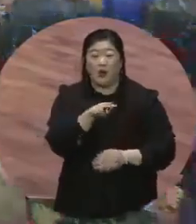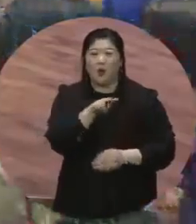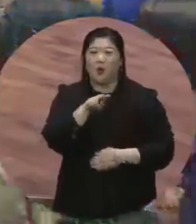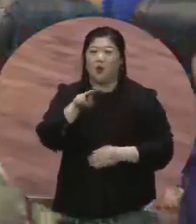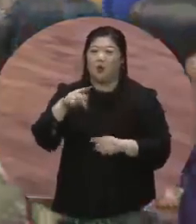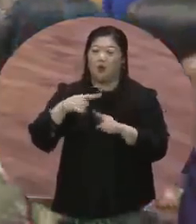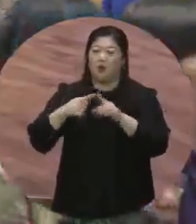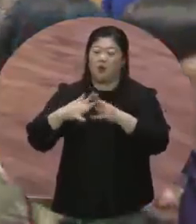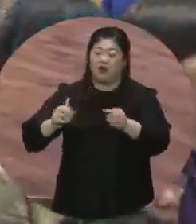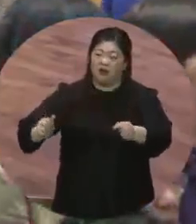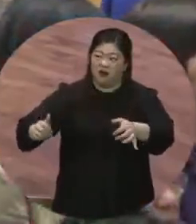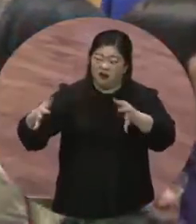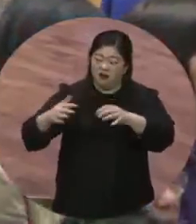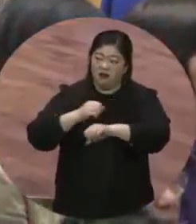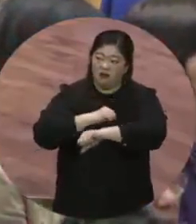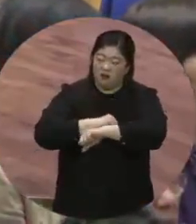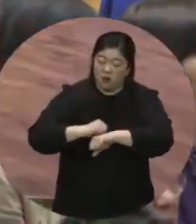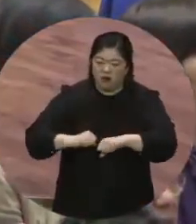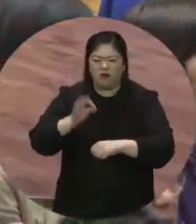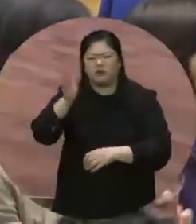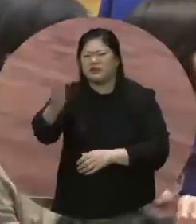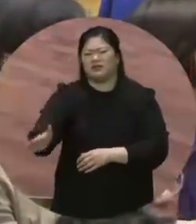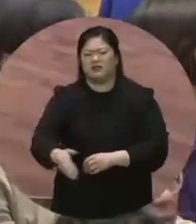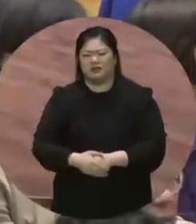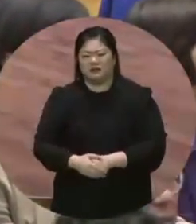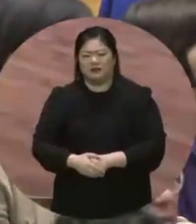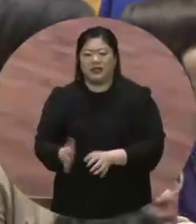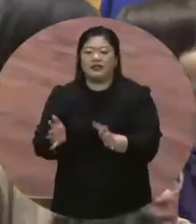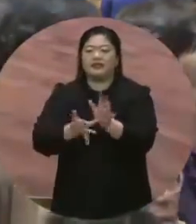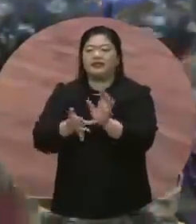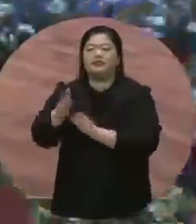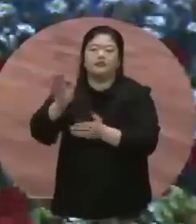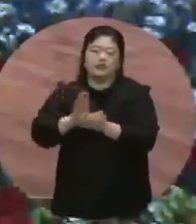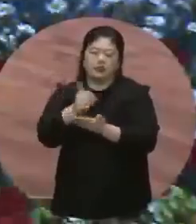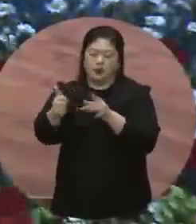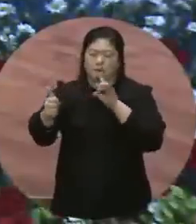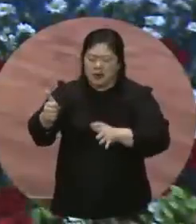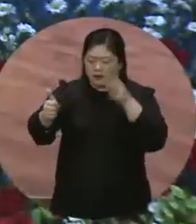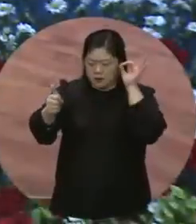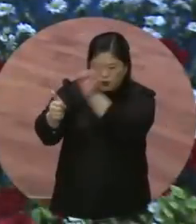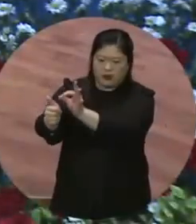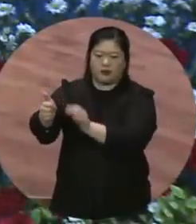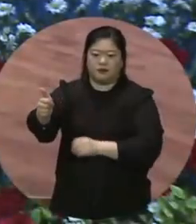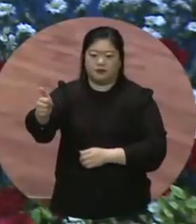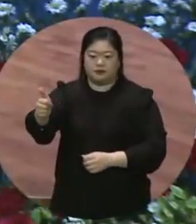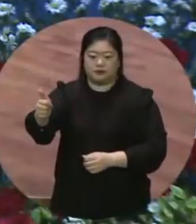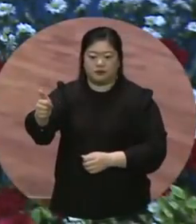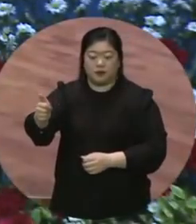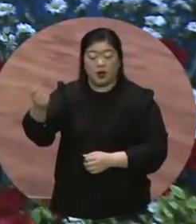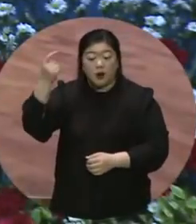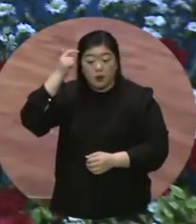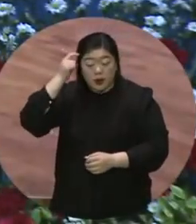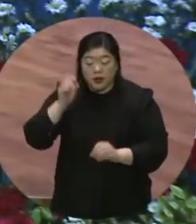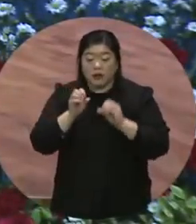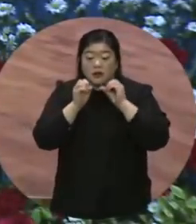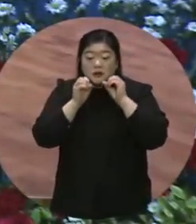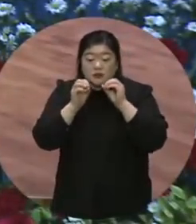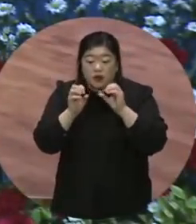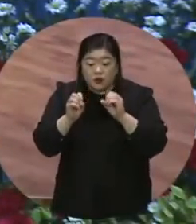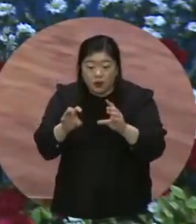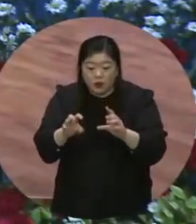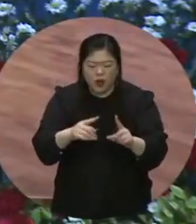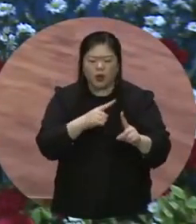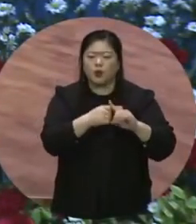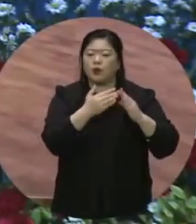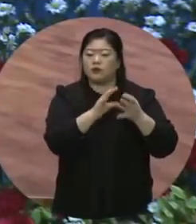바랍니다. 예수 그리스도. 하나님의 절대 은혜는 예수 그리스도를 통해서만 일어나는 거예요. 예수 그리스도